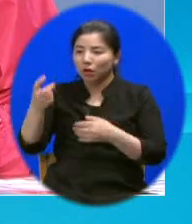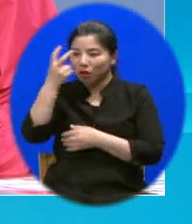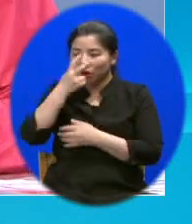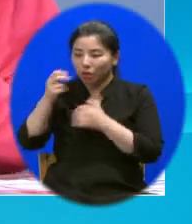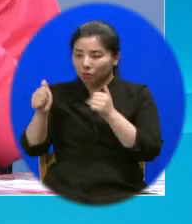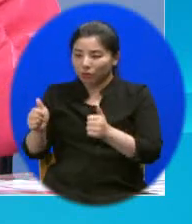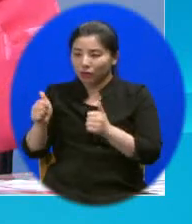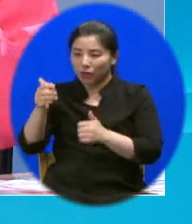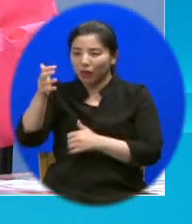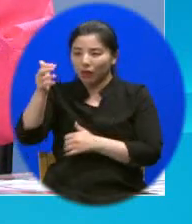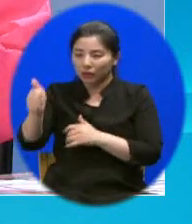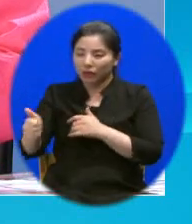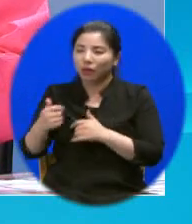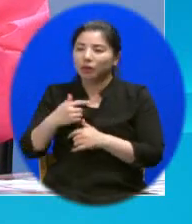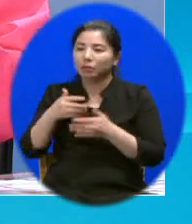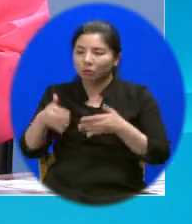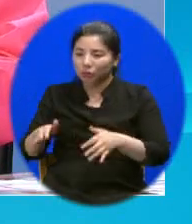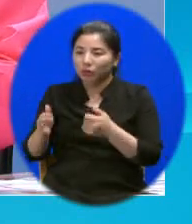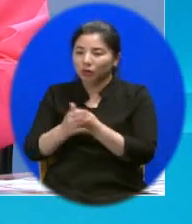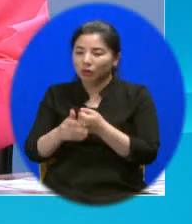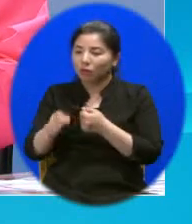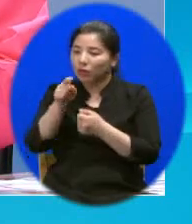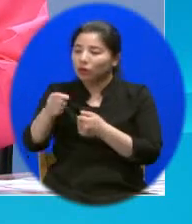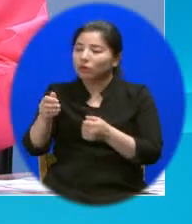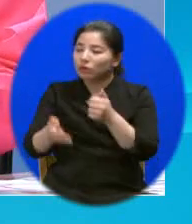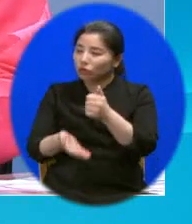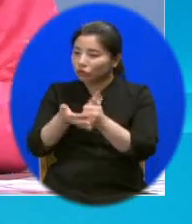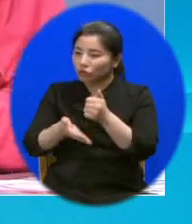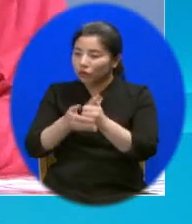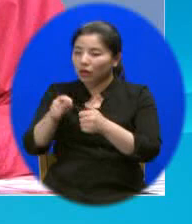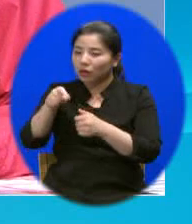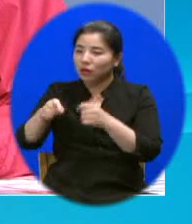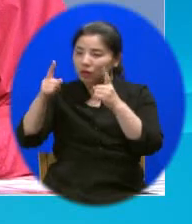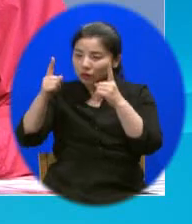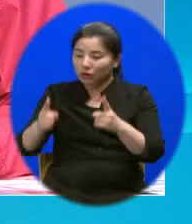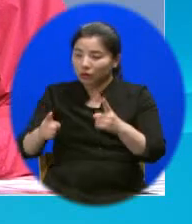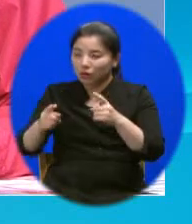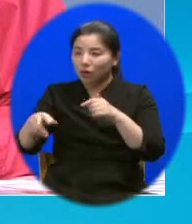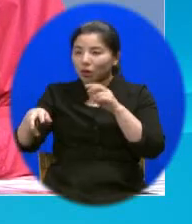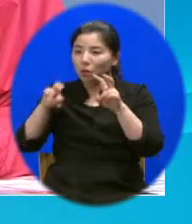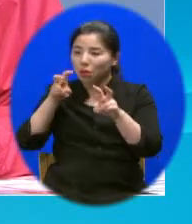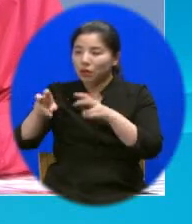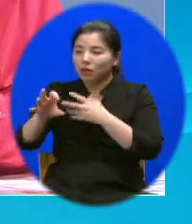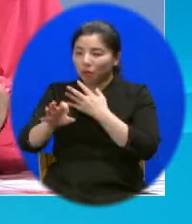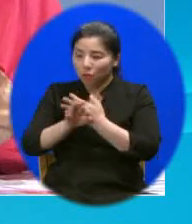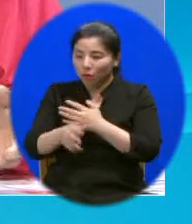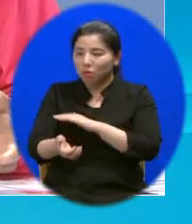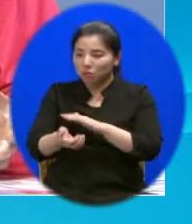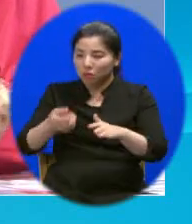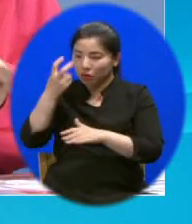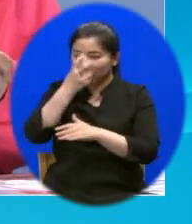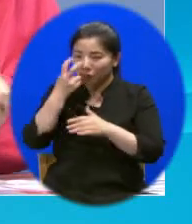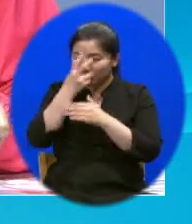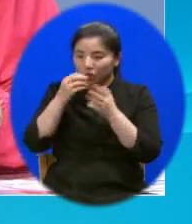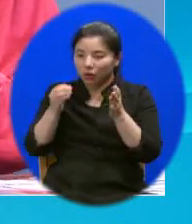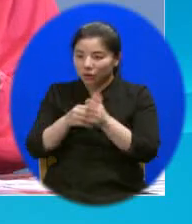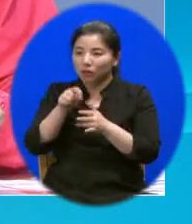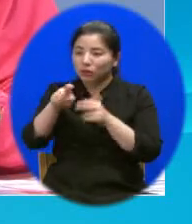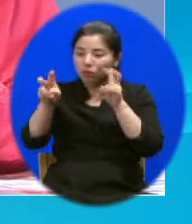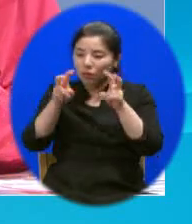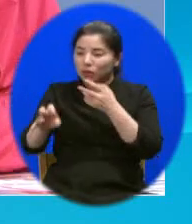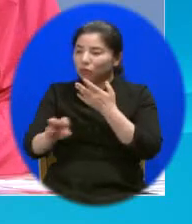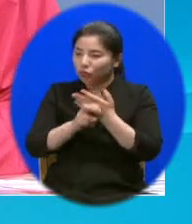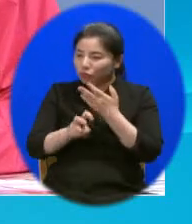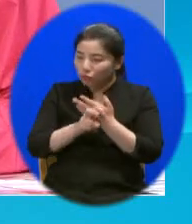출신 이니까 그 덕담 한 거 같은 두 대상이 되는 키 회사 면은 미리 그 조사를 해 같고 그 기업이